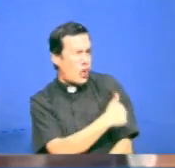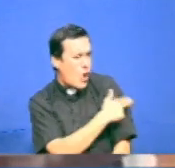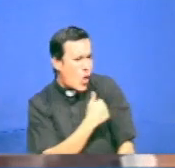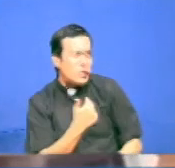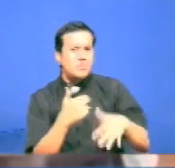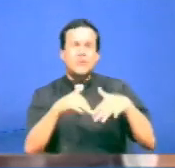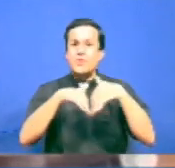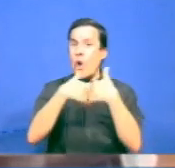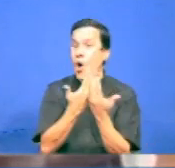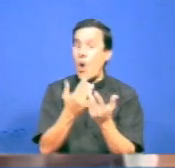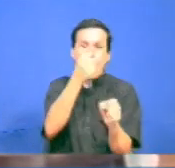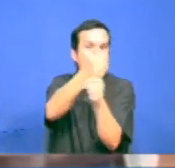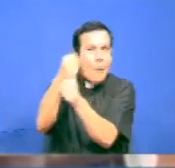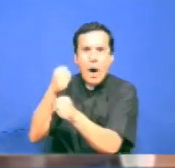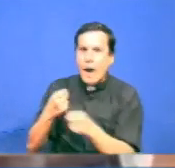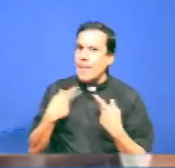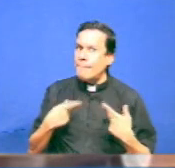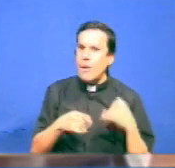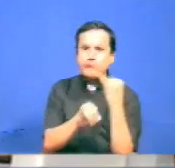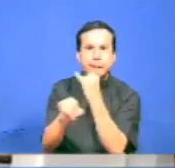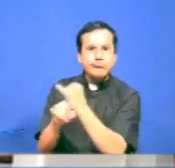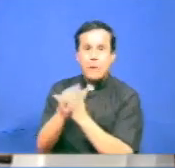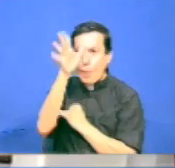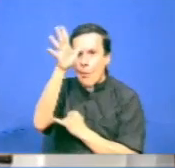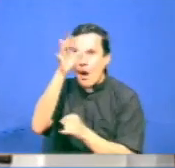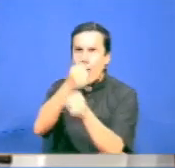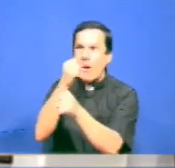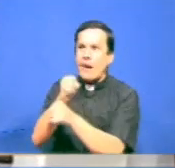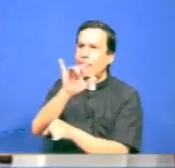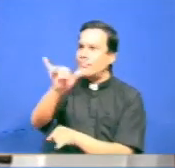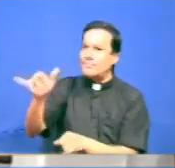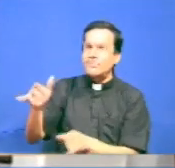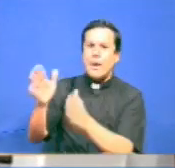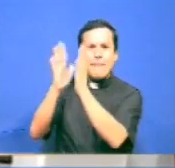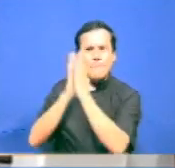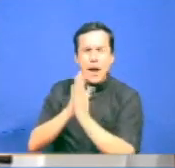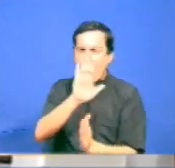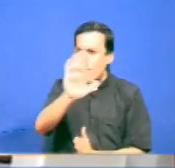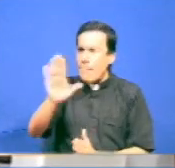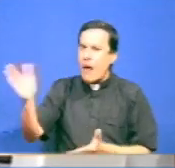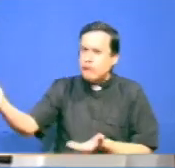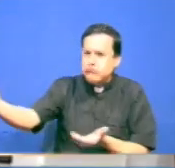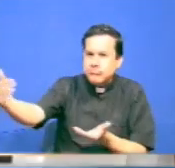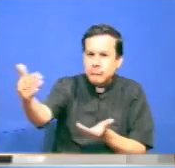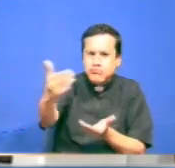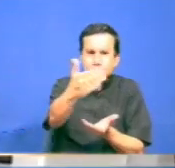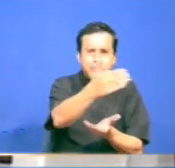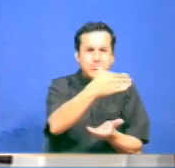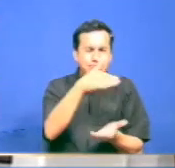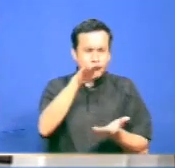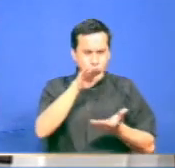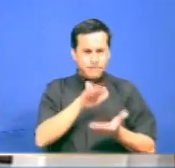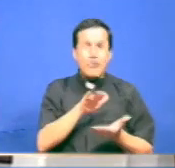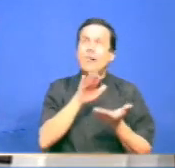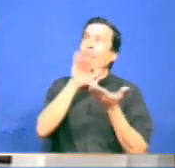are places of work, those who have to work on a Sunday. We place our desires, our